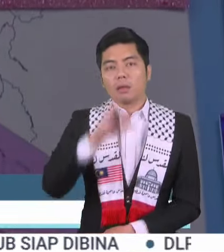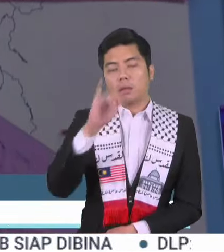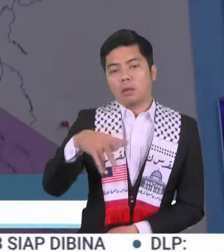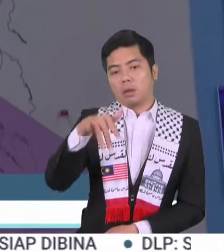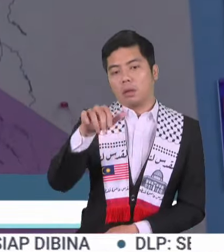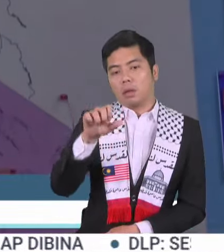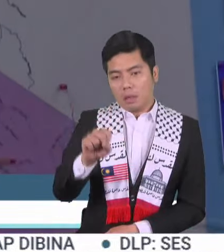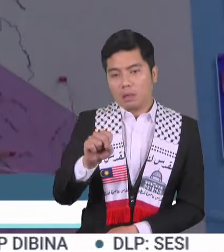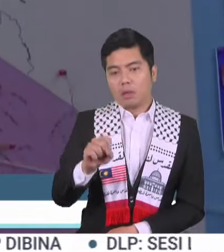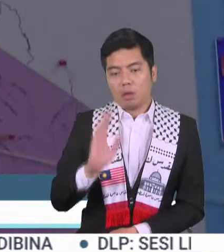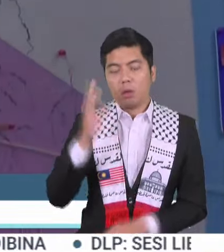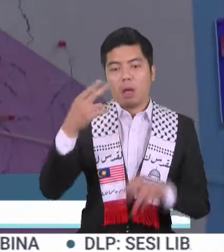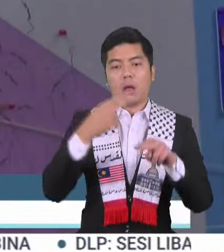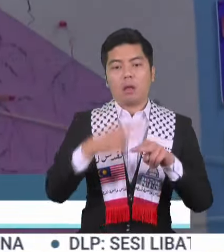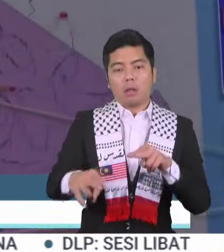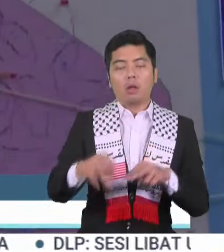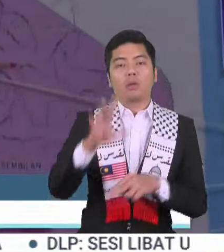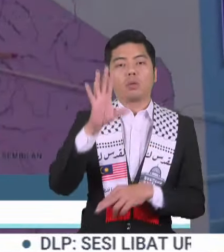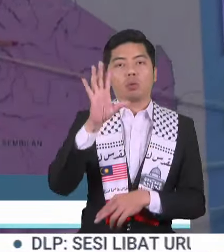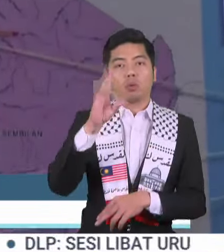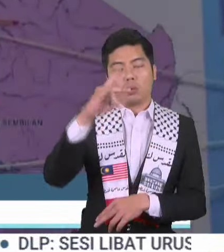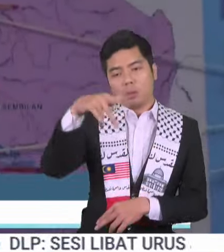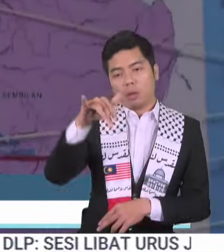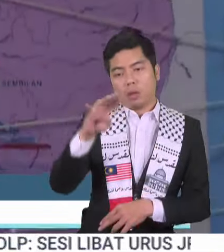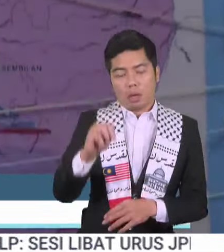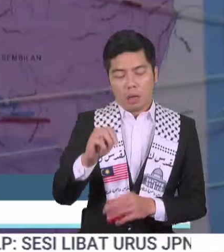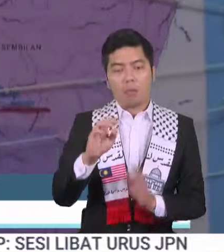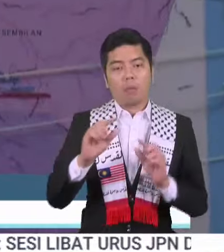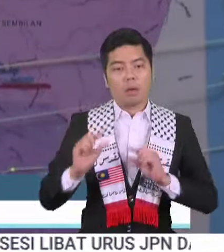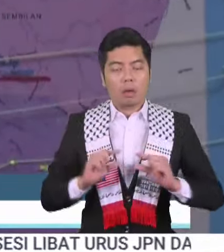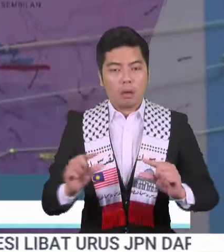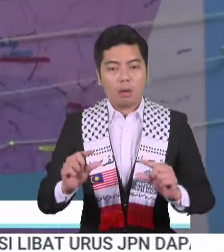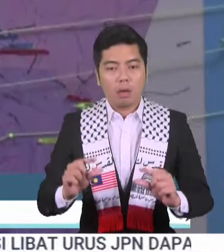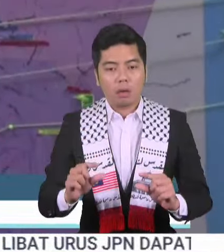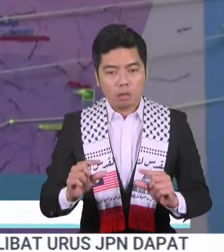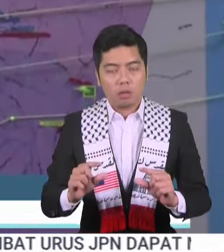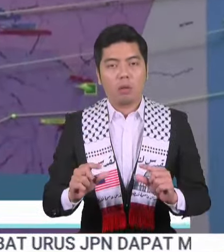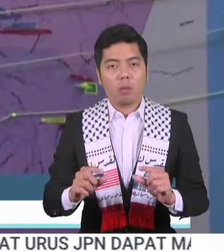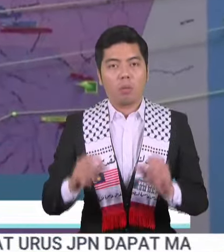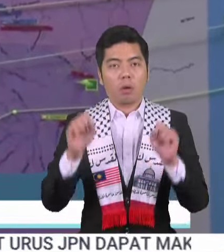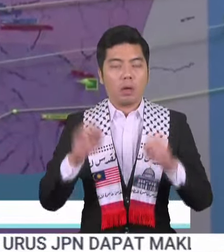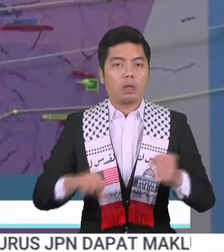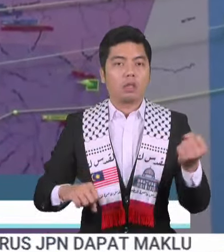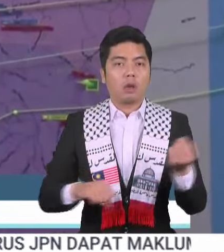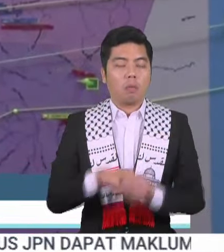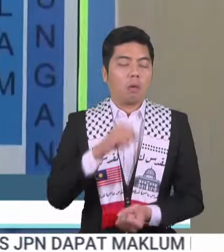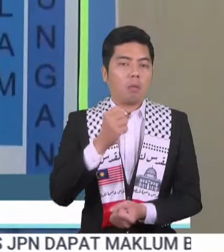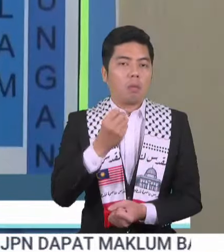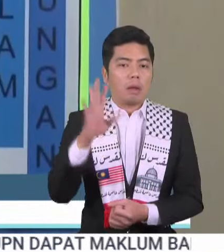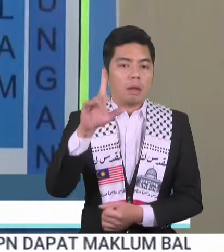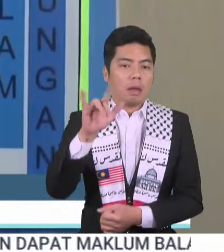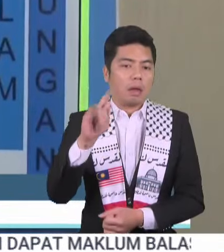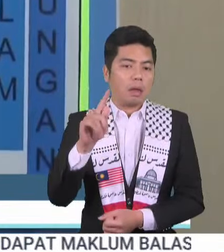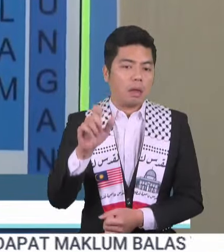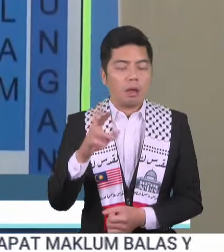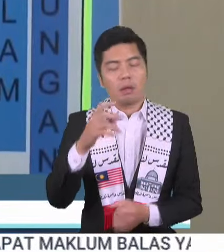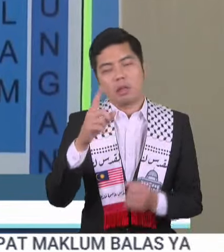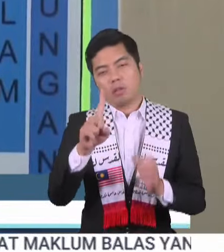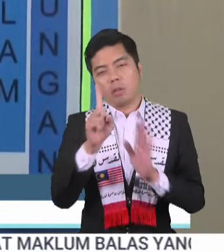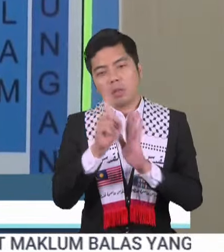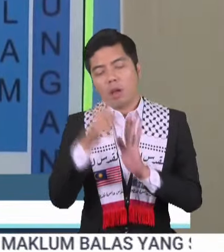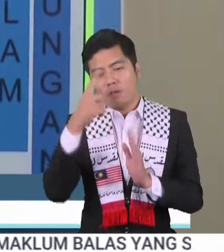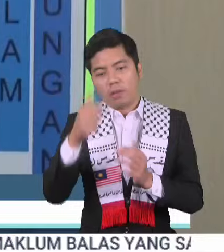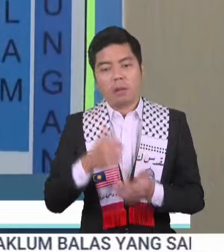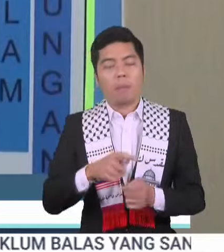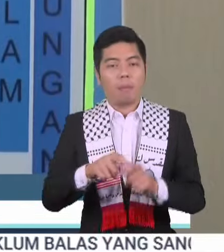JPS turut akan menghantar 7 buah pam bergerak berkapasiti 140 liter per saat ke lokasi yang memerlukan